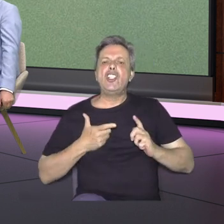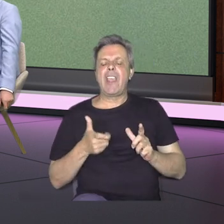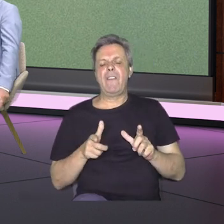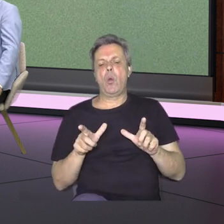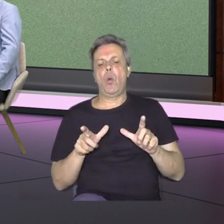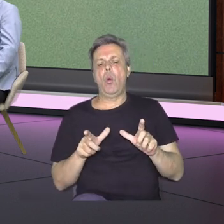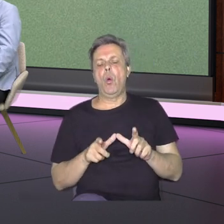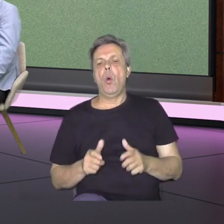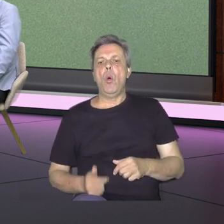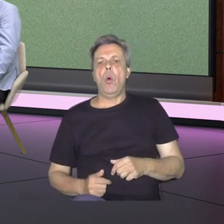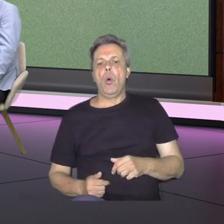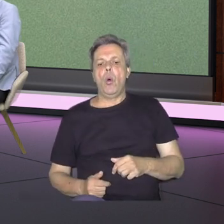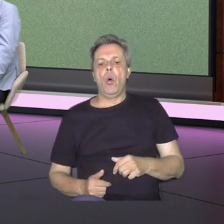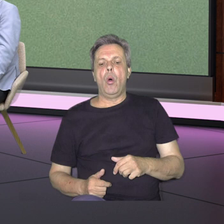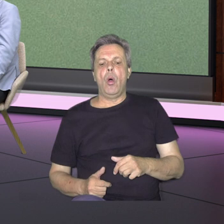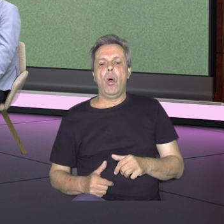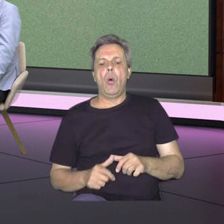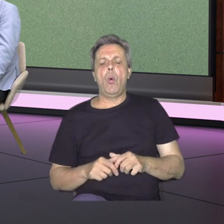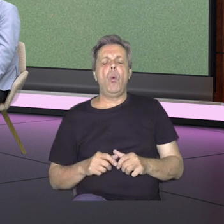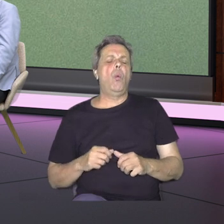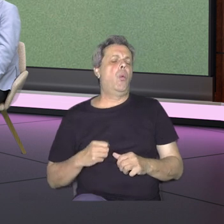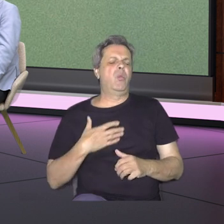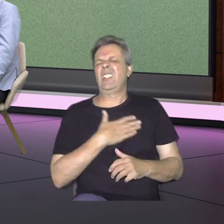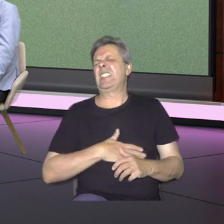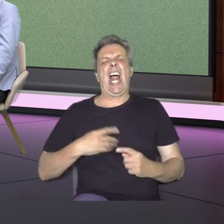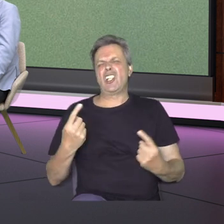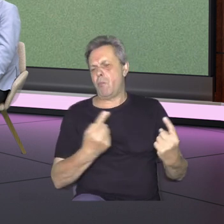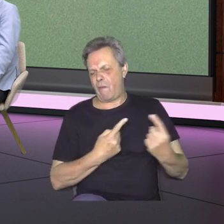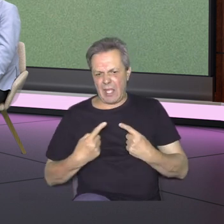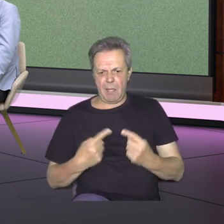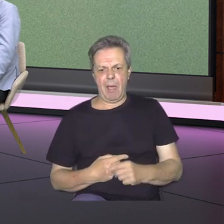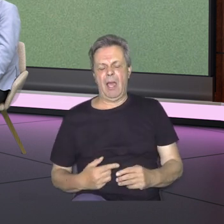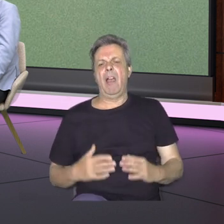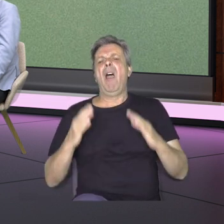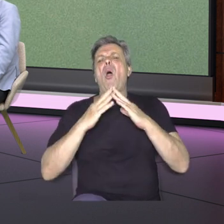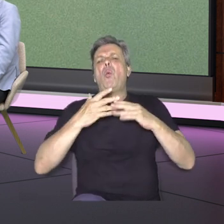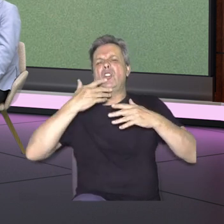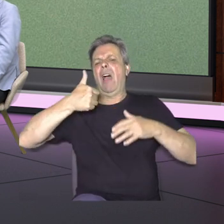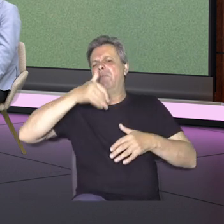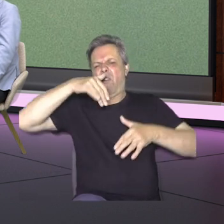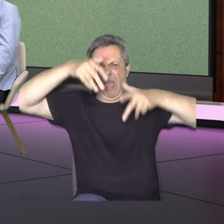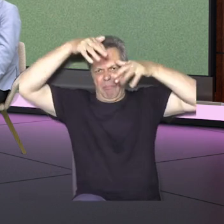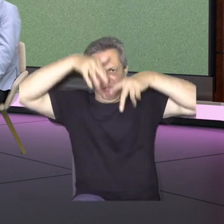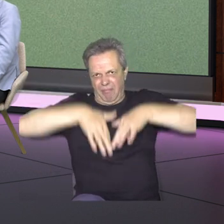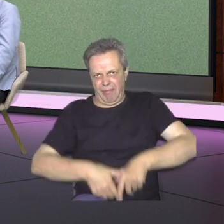živi u nesnosnim uvjetima, kuća prokišnjava,